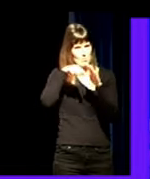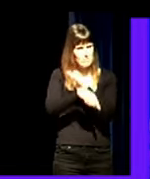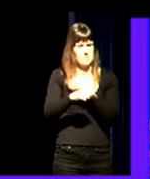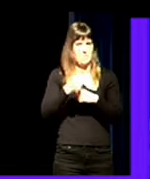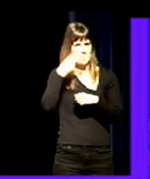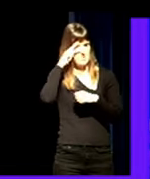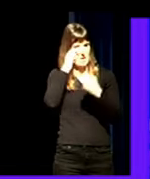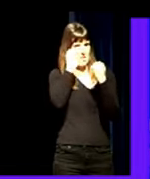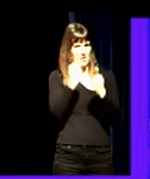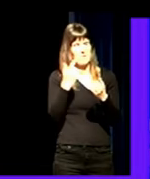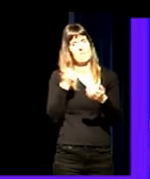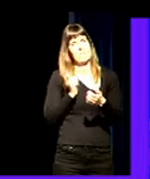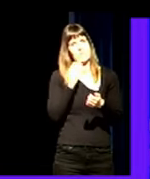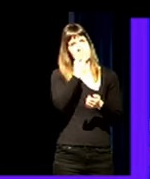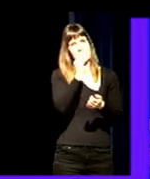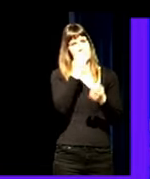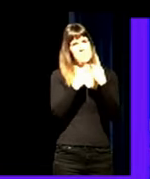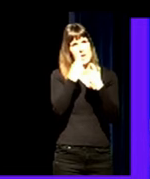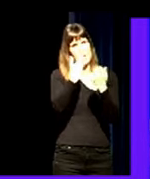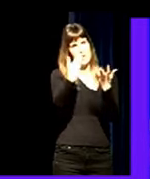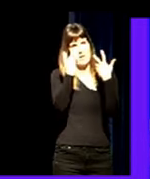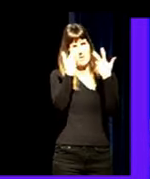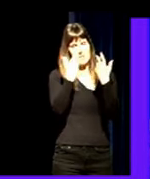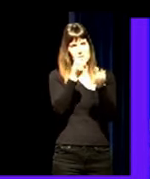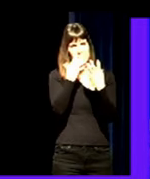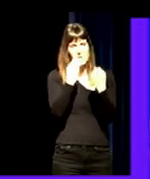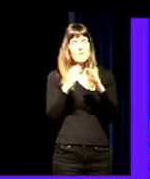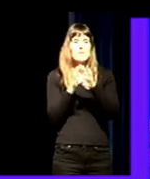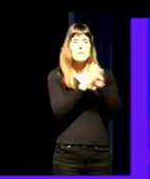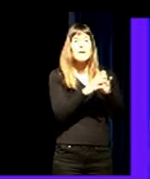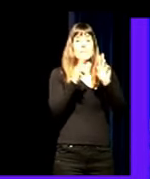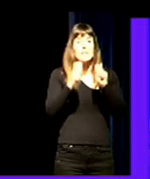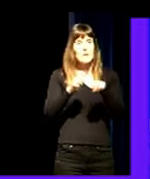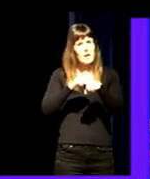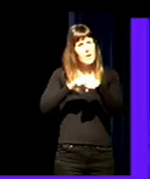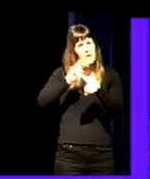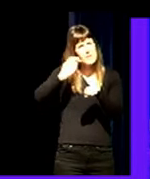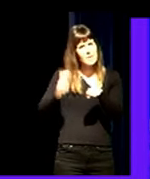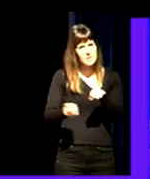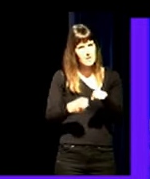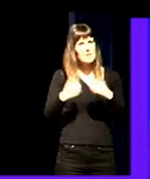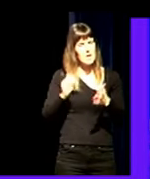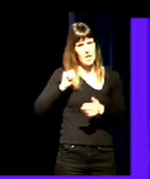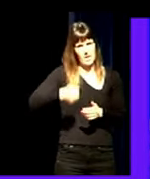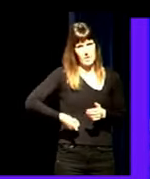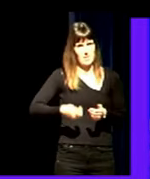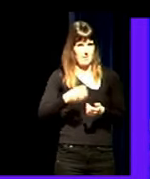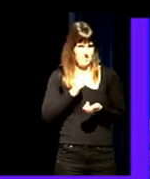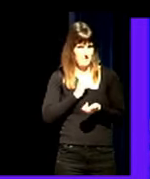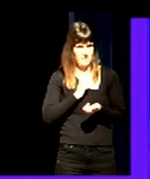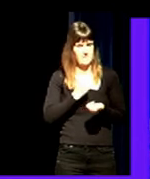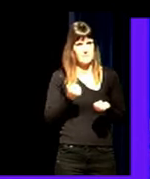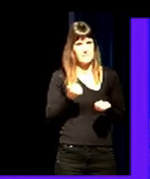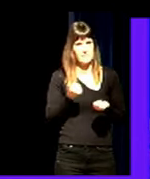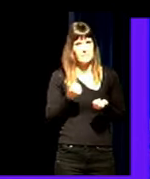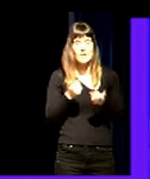Eta niztasun aurrean badakit oso zaila dena, baina beratza da baita ere. Eta aprobetzatu, eta bueno, horri buruz ez da, hitz egin plazen,